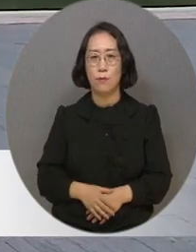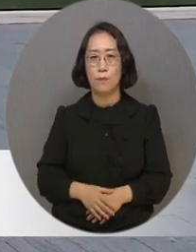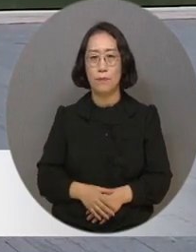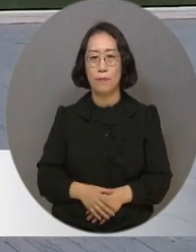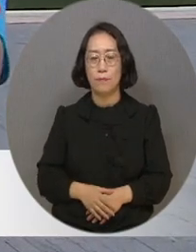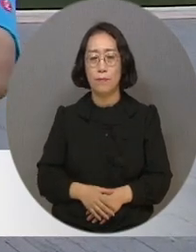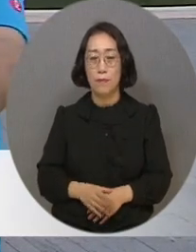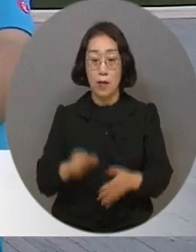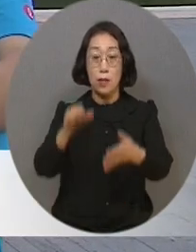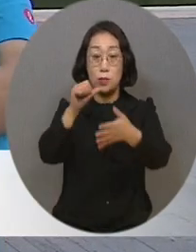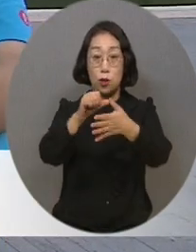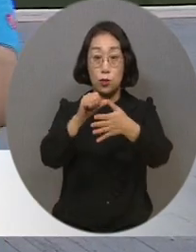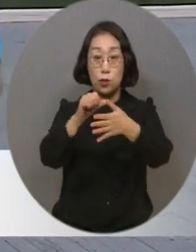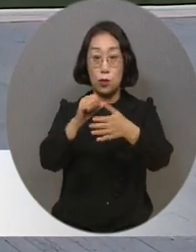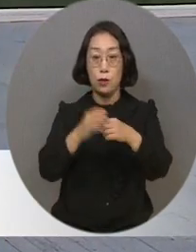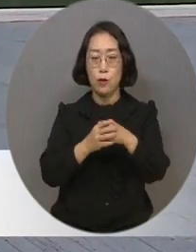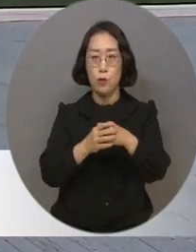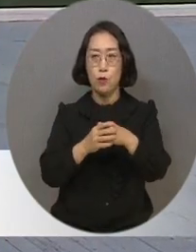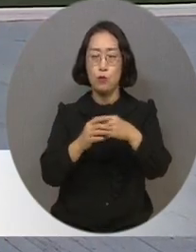큰애가